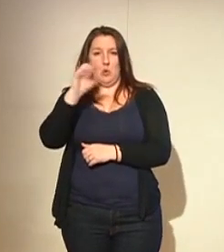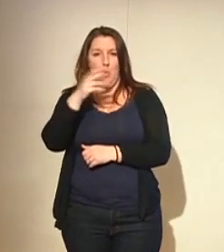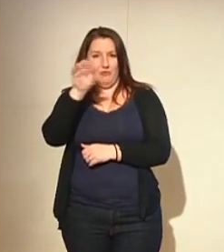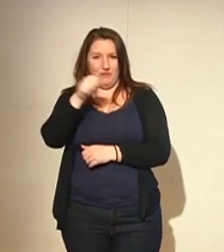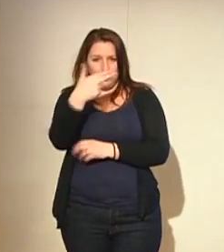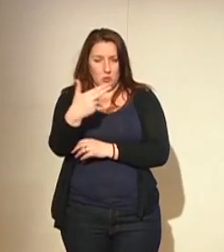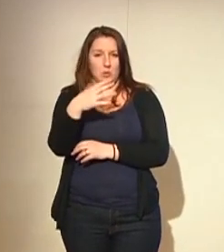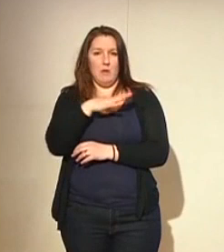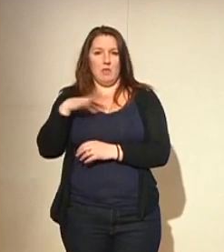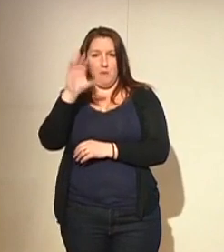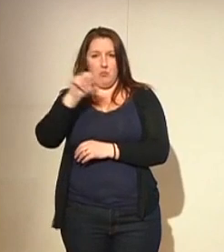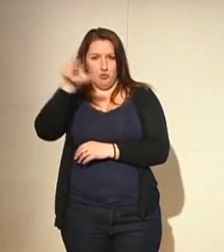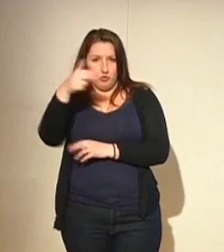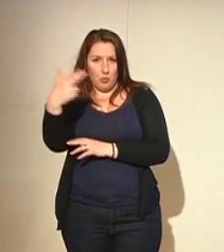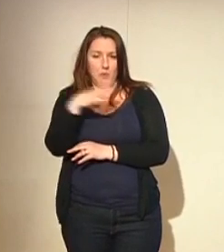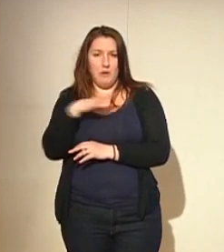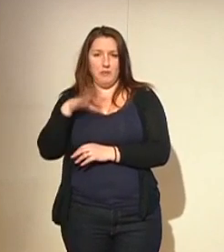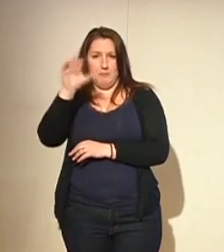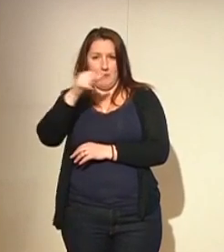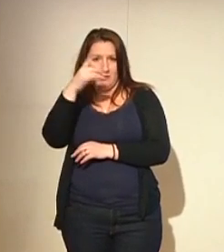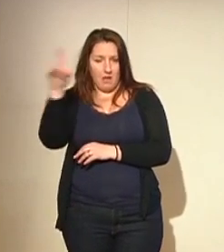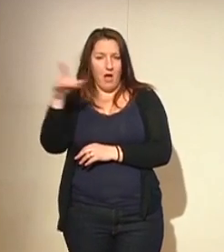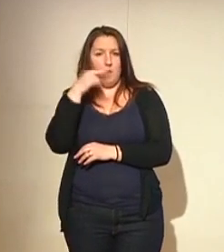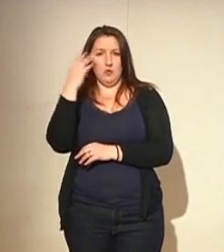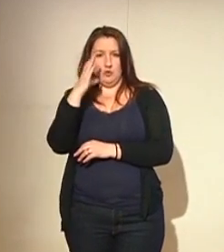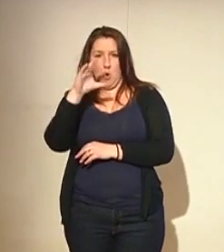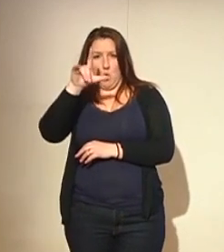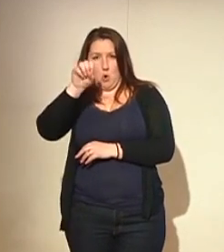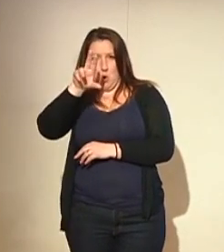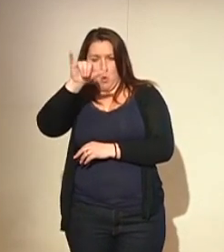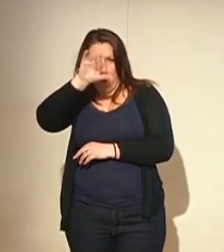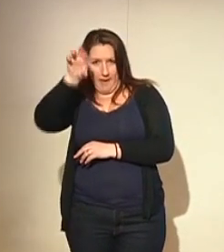Bernard monsieur clouer madame Agobian et Madame